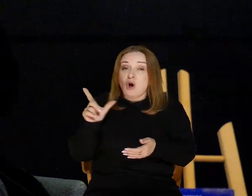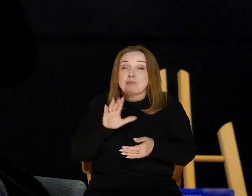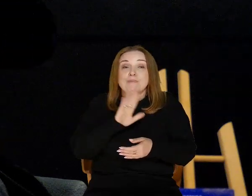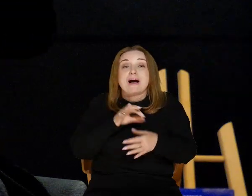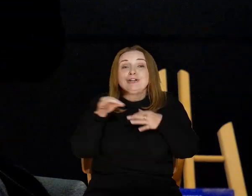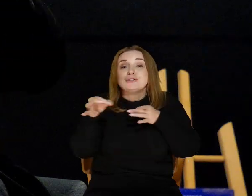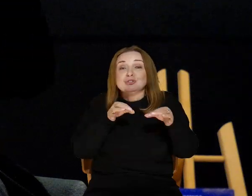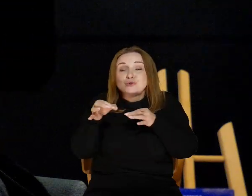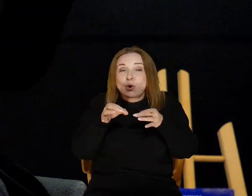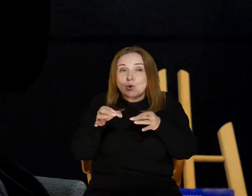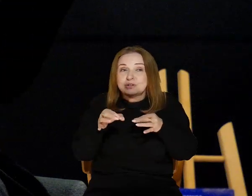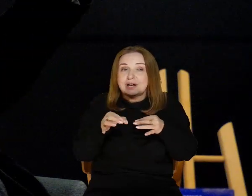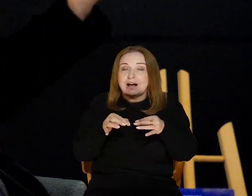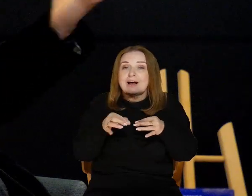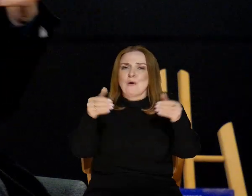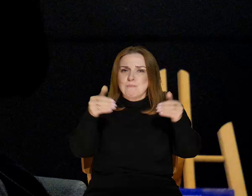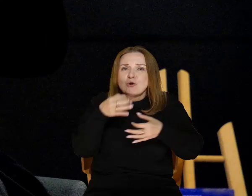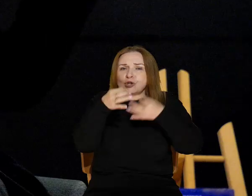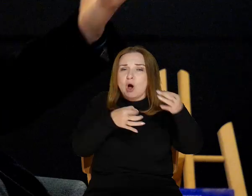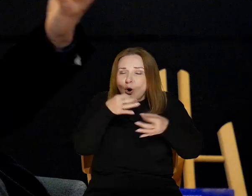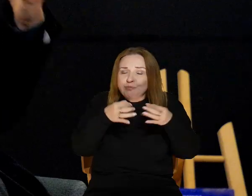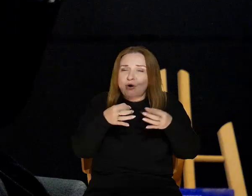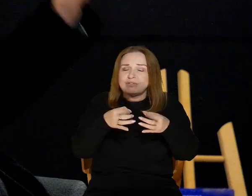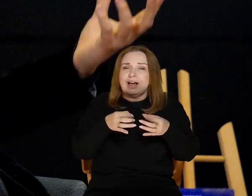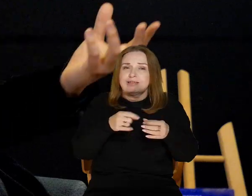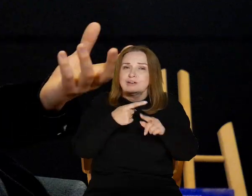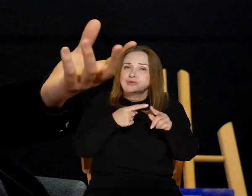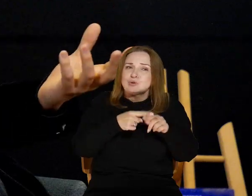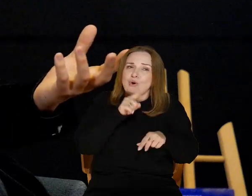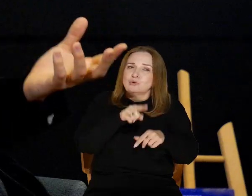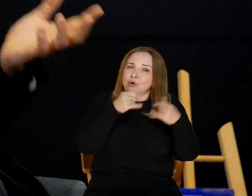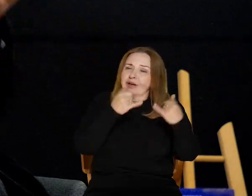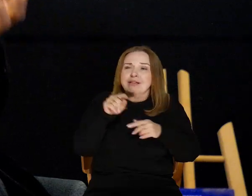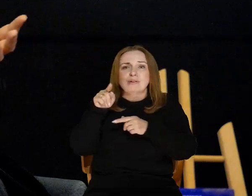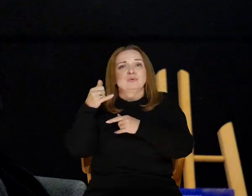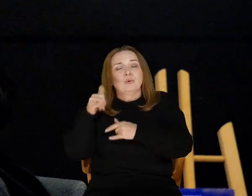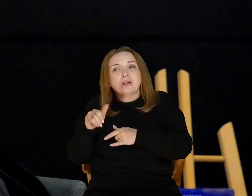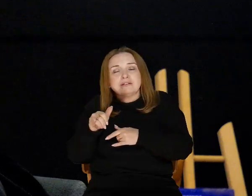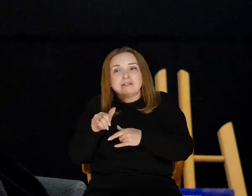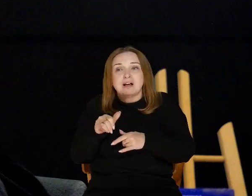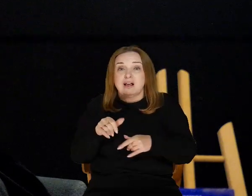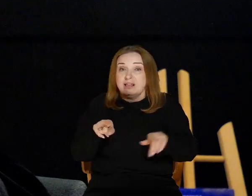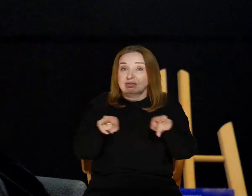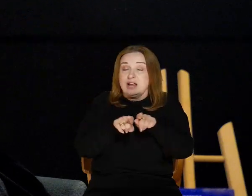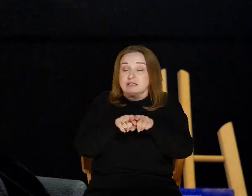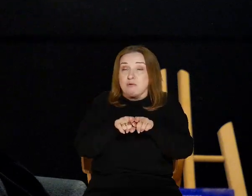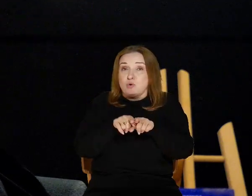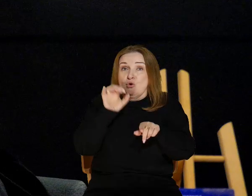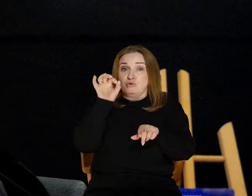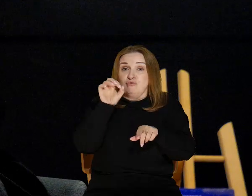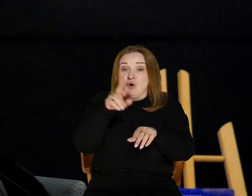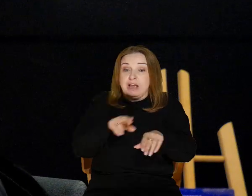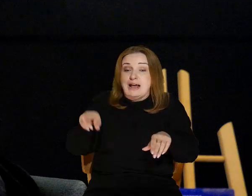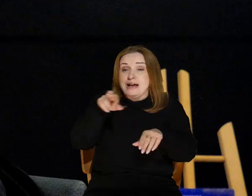historie, które ja bym powiedział, o, możemy opowiadać te historie jako jakąś alternatywę do tej martyrologicznej historii. Znowu, ta sama zachodnia Ukraina, pewnie w